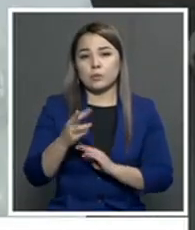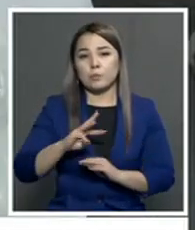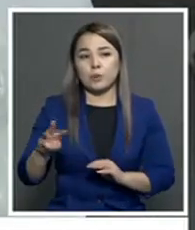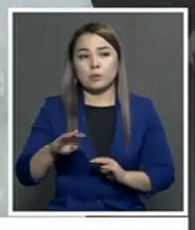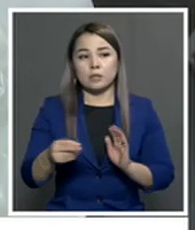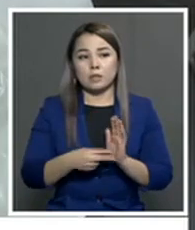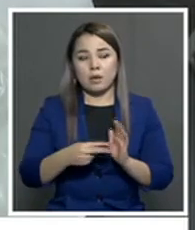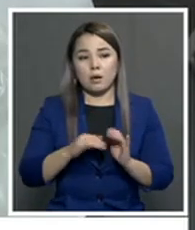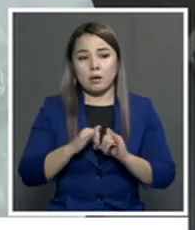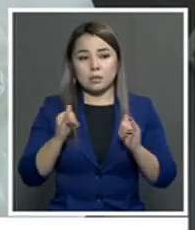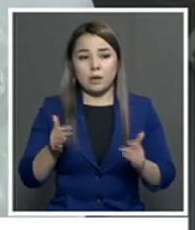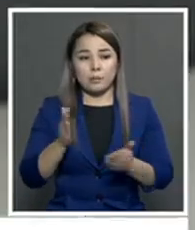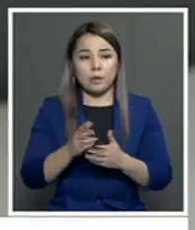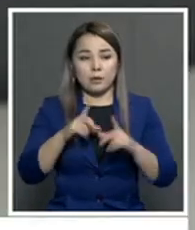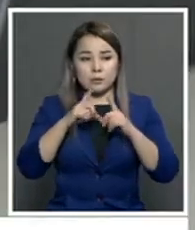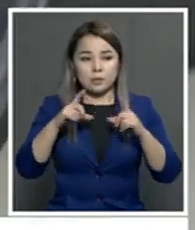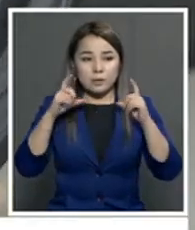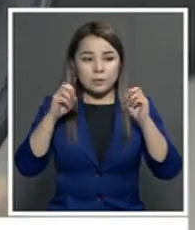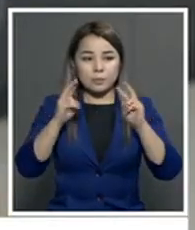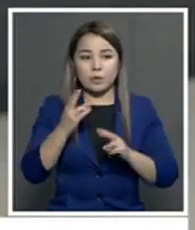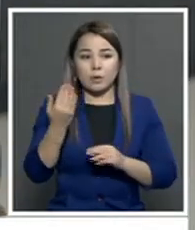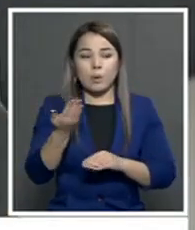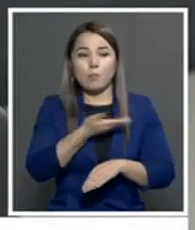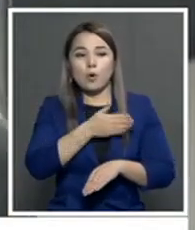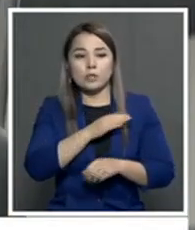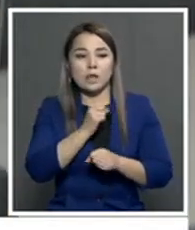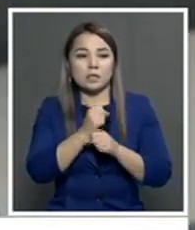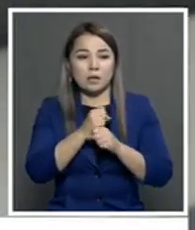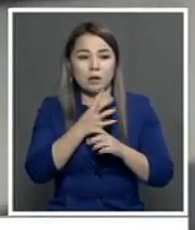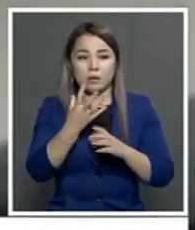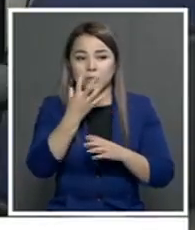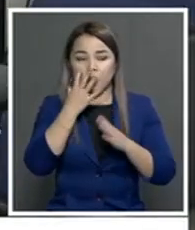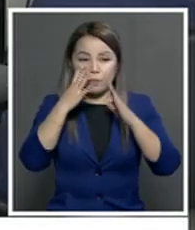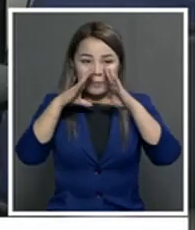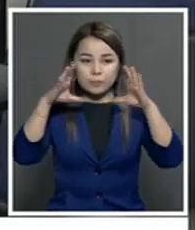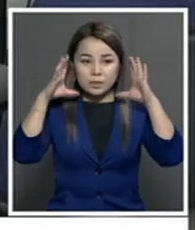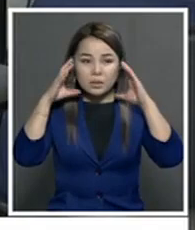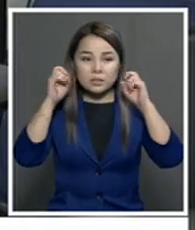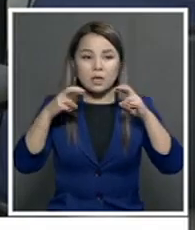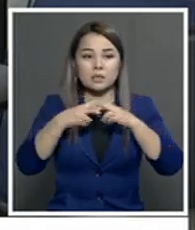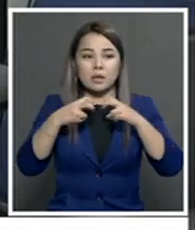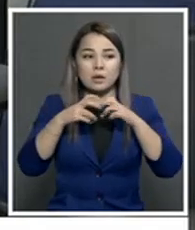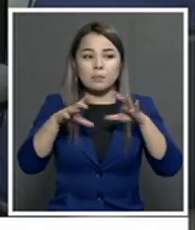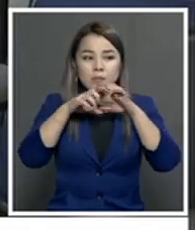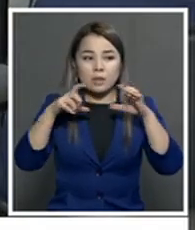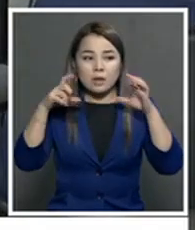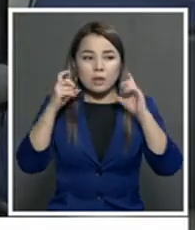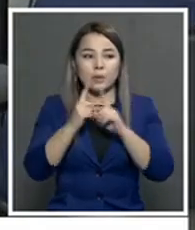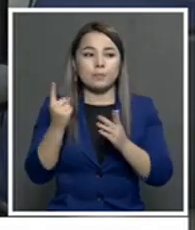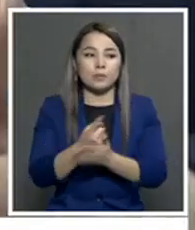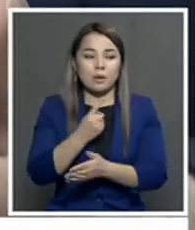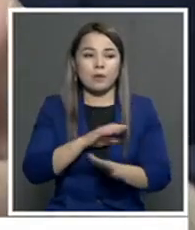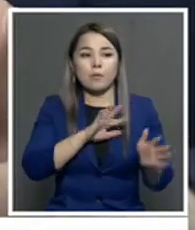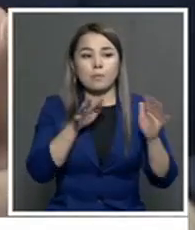миллион теңгеден асады. Мұндай қорғаныш бетперделері Польшада шығарылады. Адамның бетін толығымен тұмшалайтын резинке маскалар індеттің алғашқы